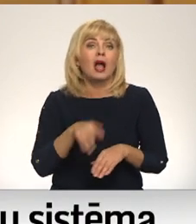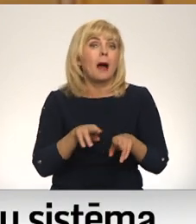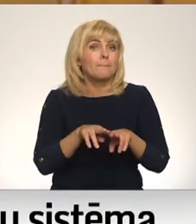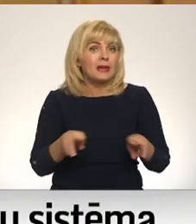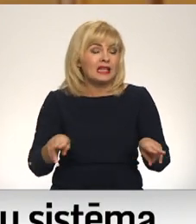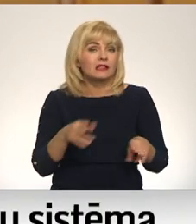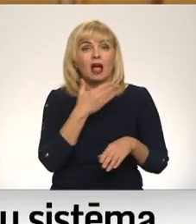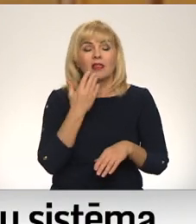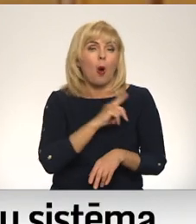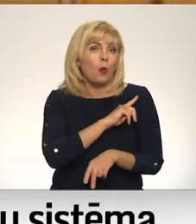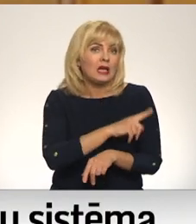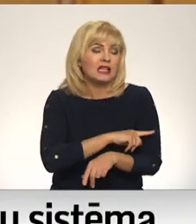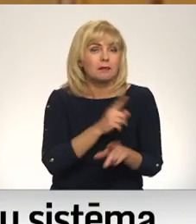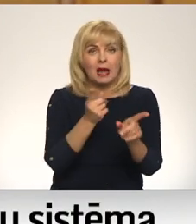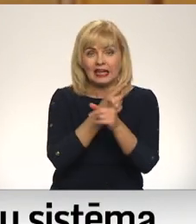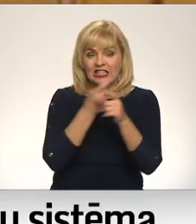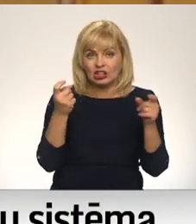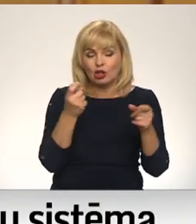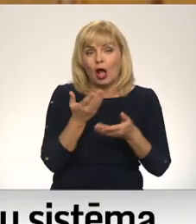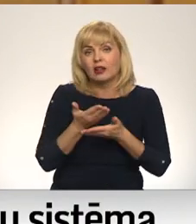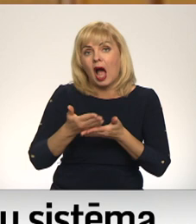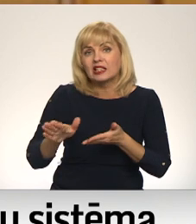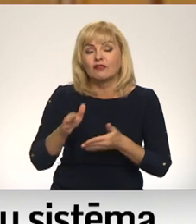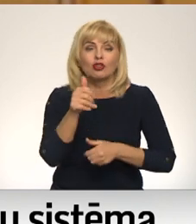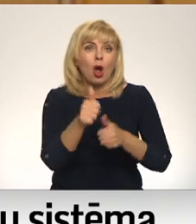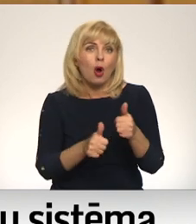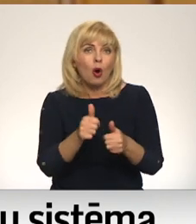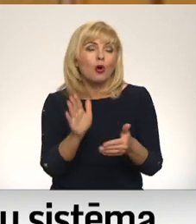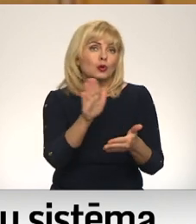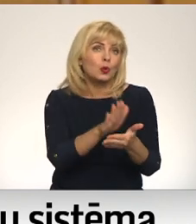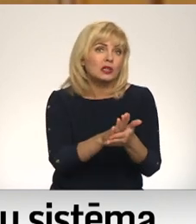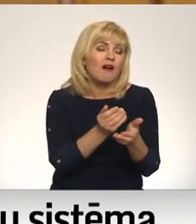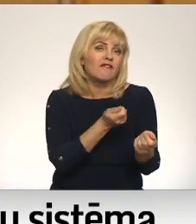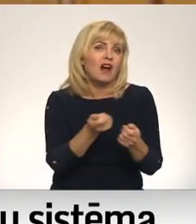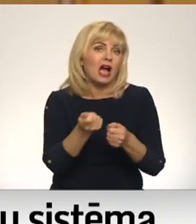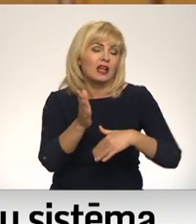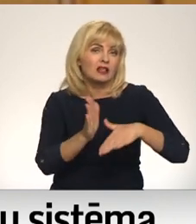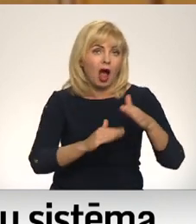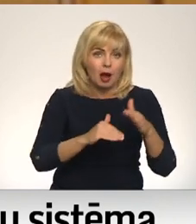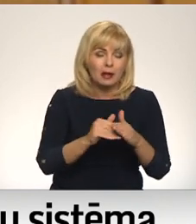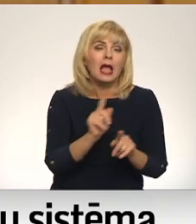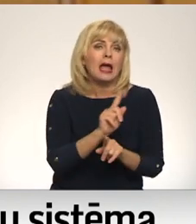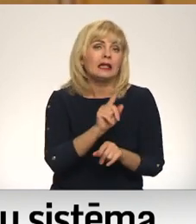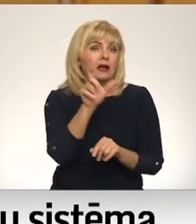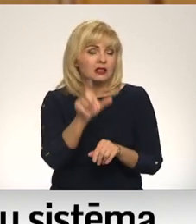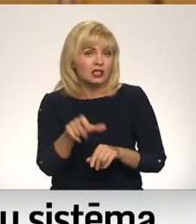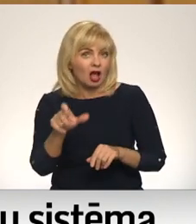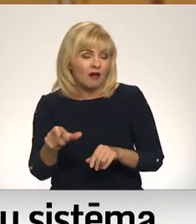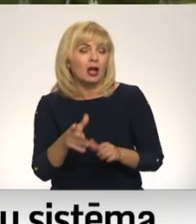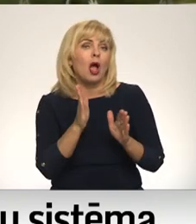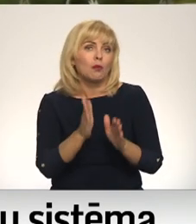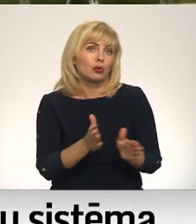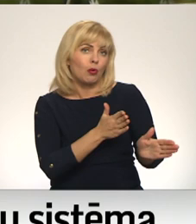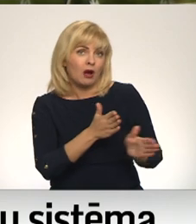ministrijai nav iespējas izsludināt atsevišķu konkursu uz vadītāju, lai arī patiešām ir cilvēki, kas būtu